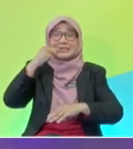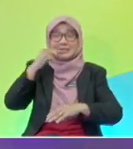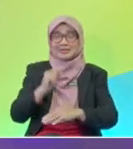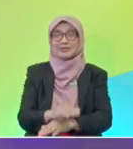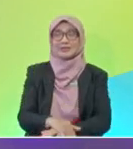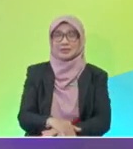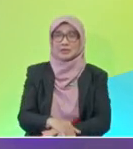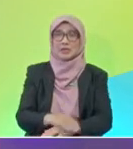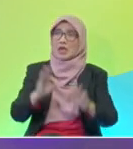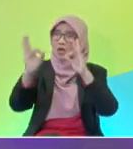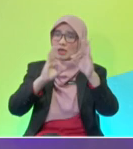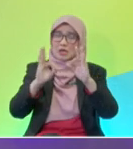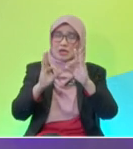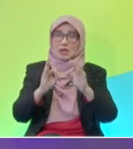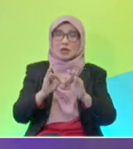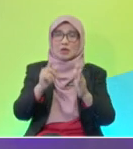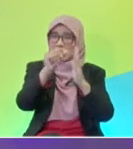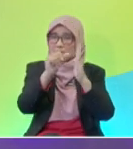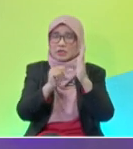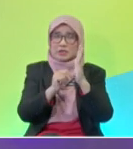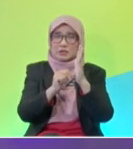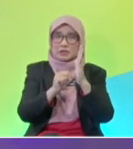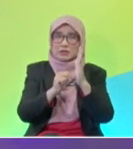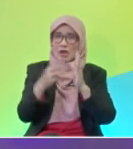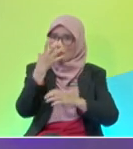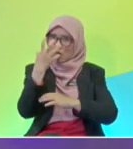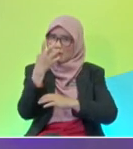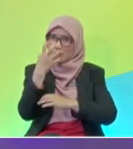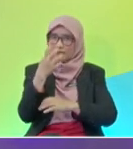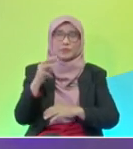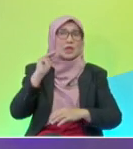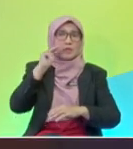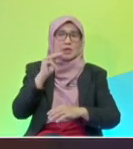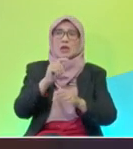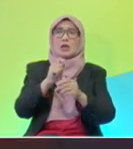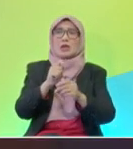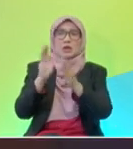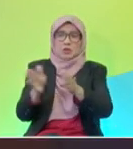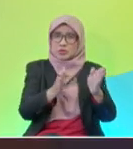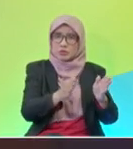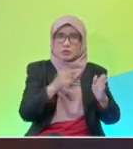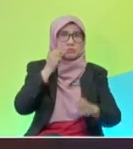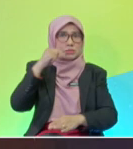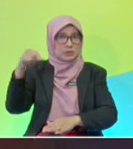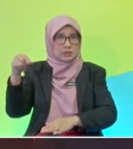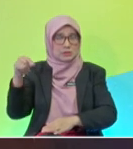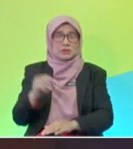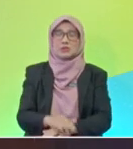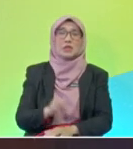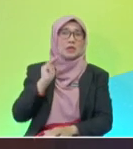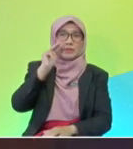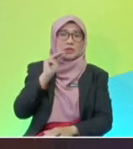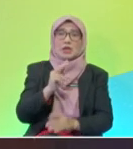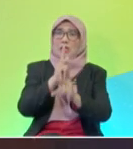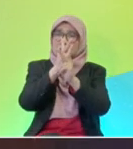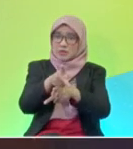arahan mengarah Amira susun alat tulis itu ha mengarah memberikan arahan Amira simpan duit